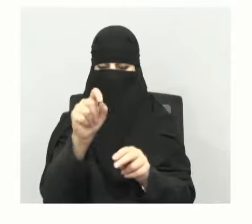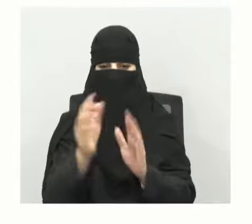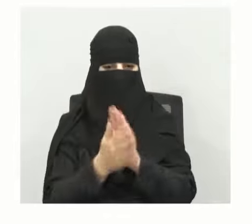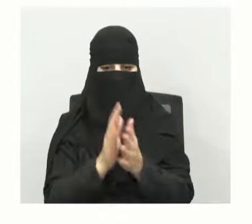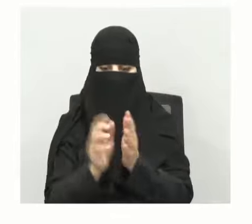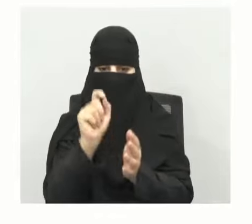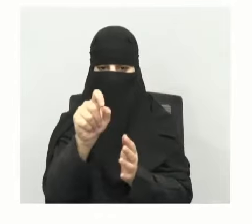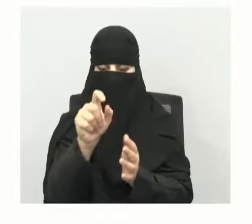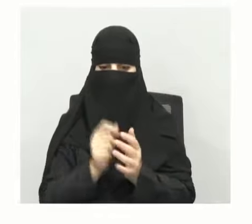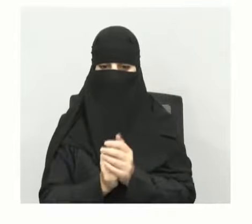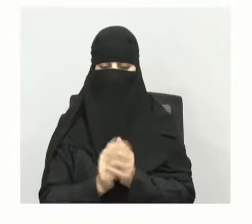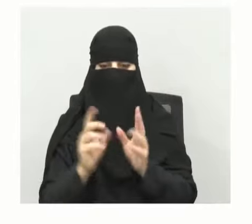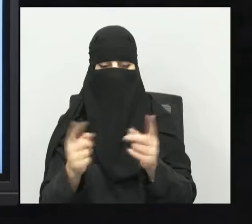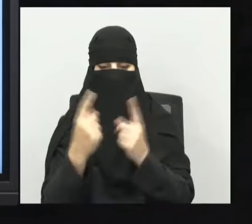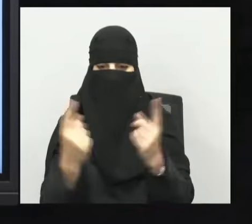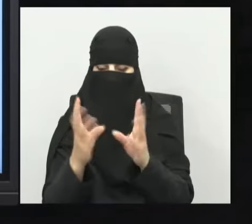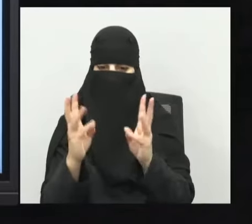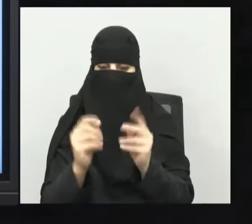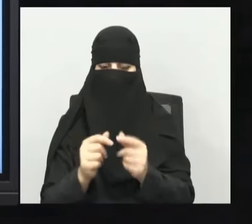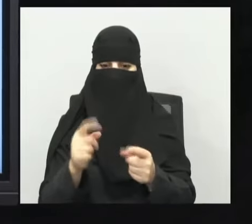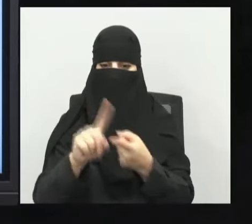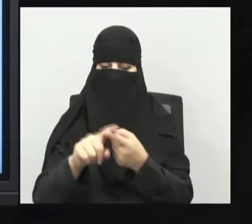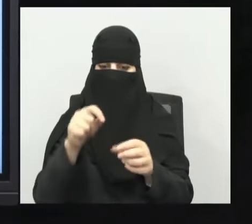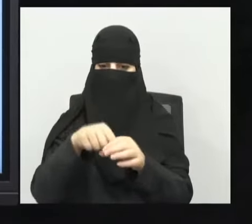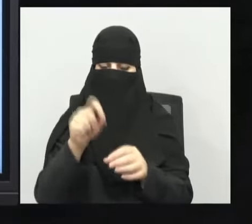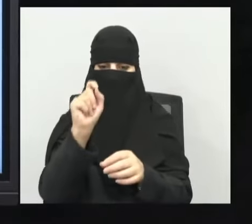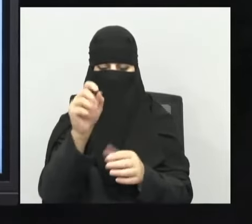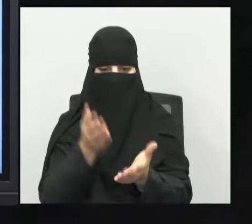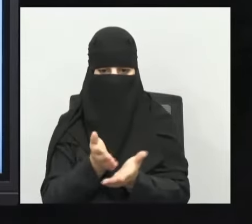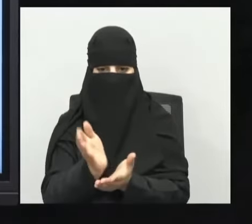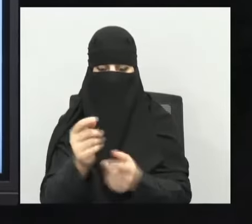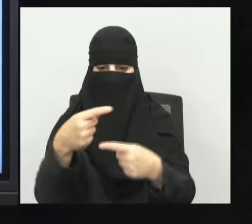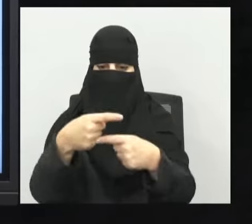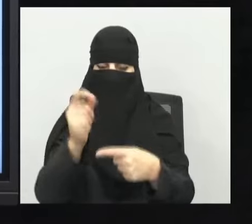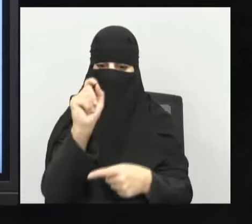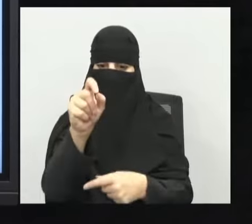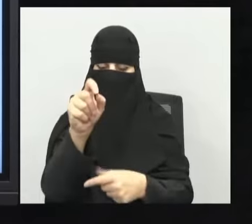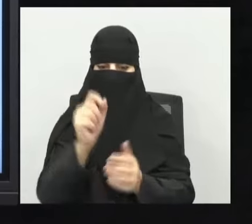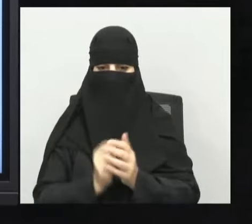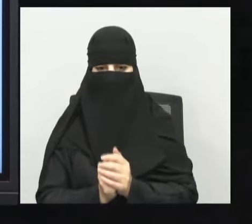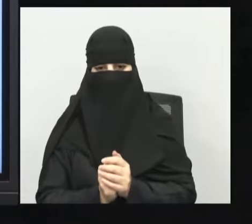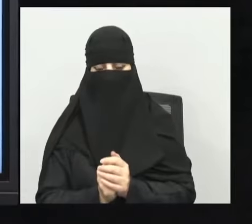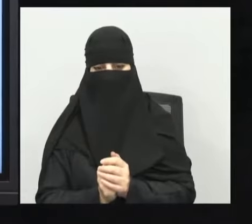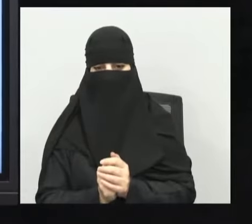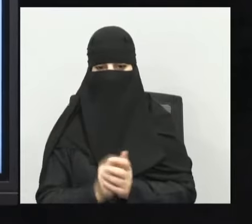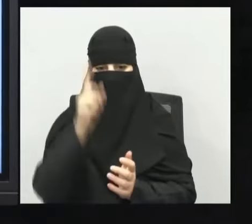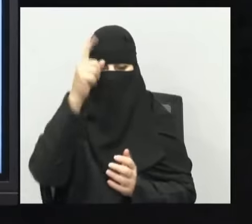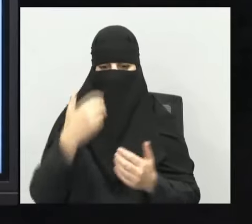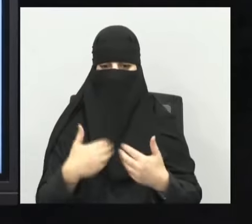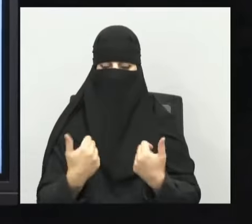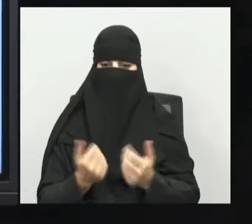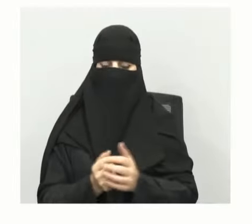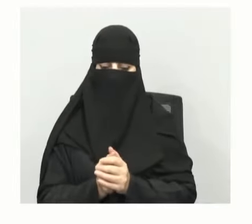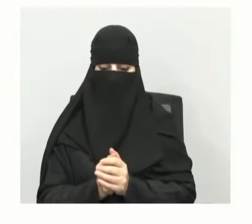الصفر فقط اي عدد اضربه في الصفر يكون الناتج دائما صفر صح ولا لا اسعدكم الله